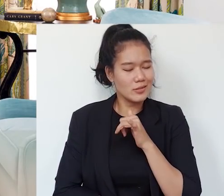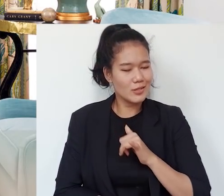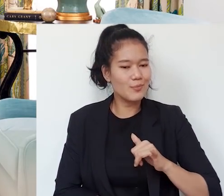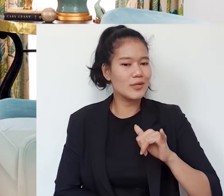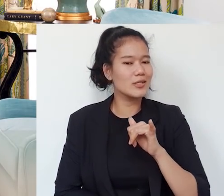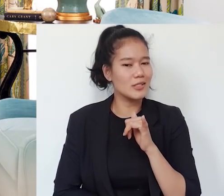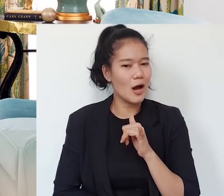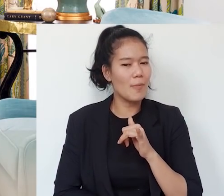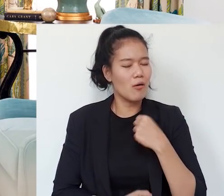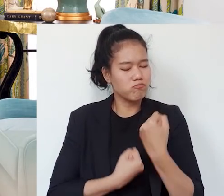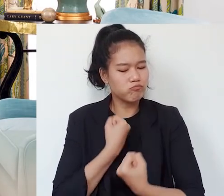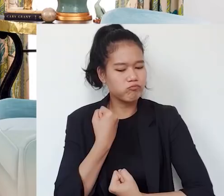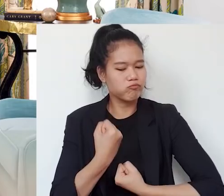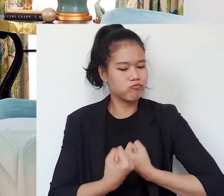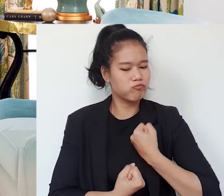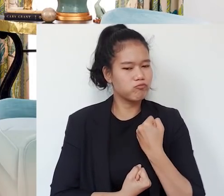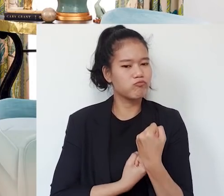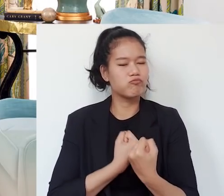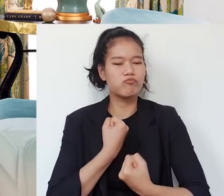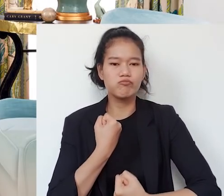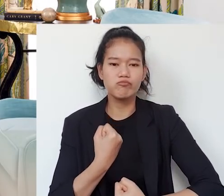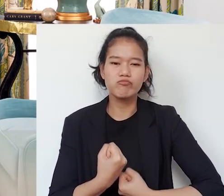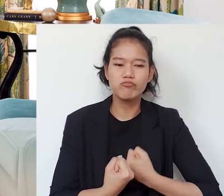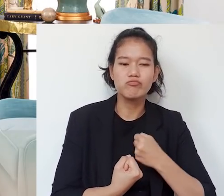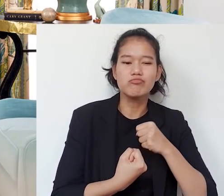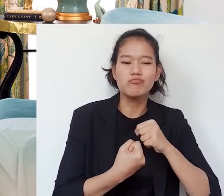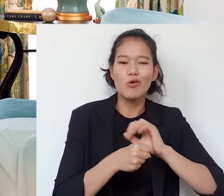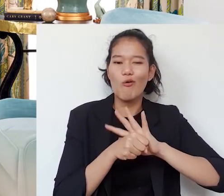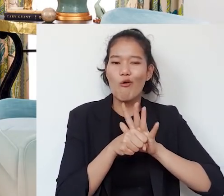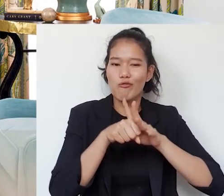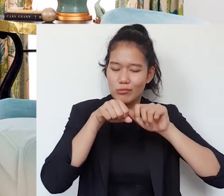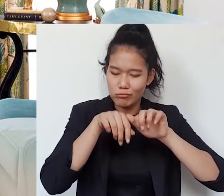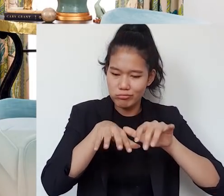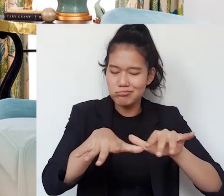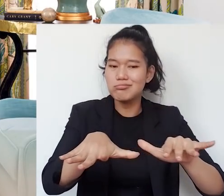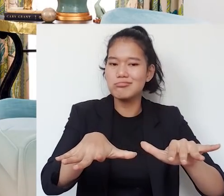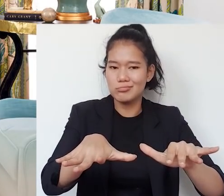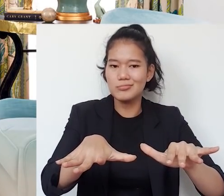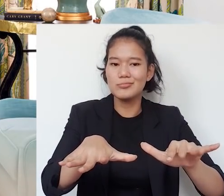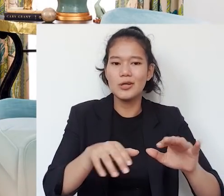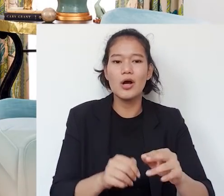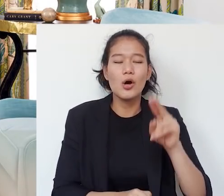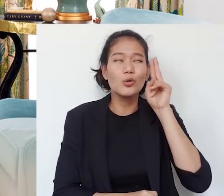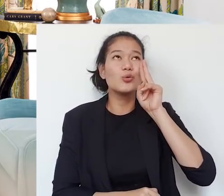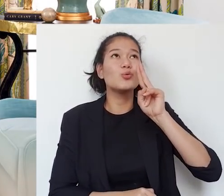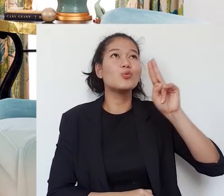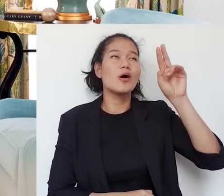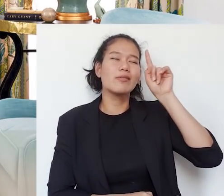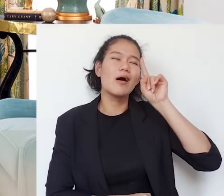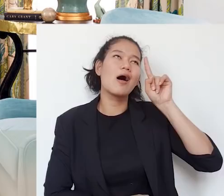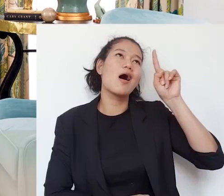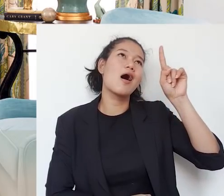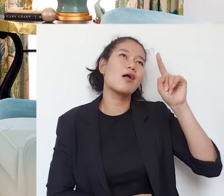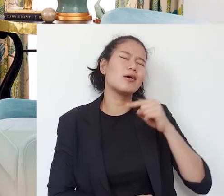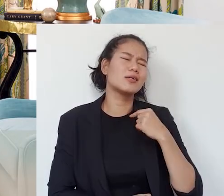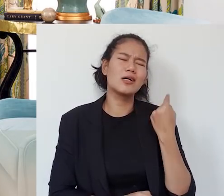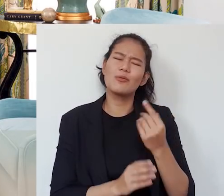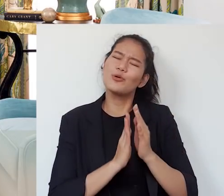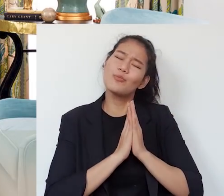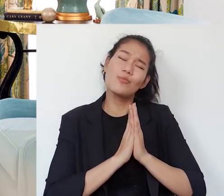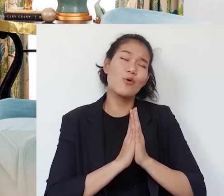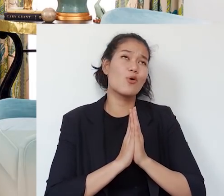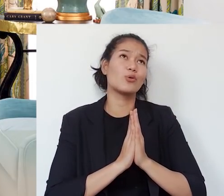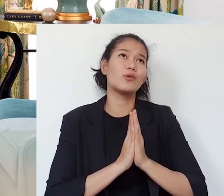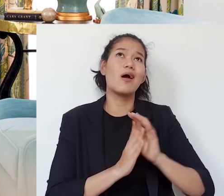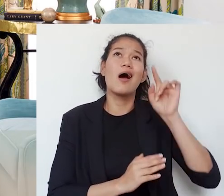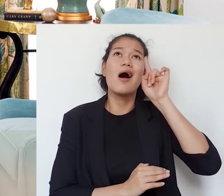ini, bersama-sama kami masih berjuang untuk mengatasi berbagai dampak dari pandemi ini. Tuhan Allah kami, sungguh